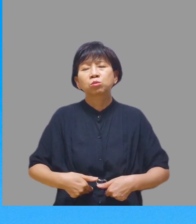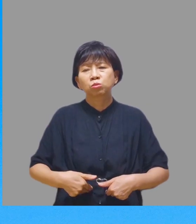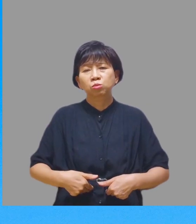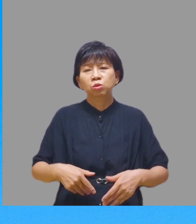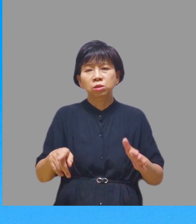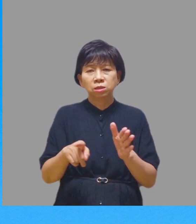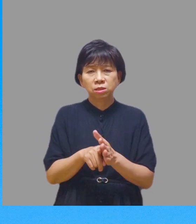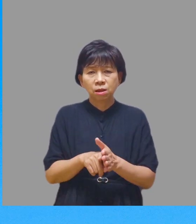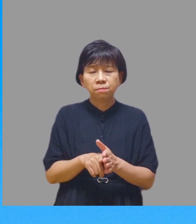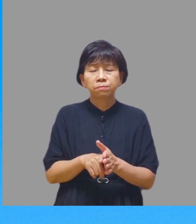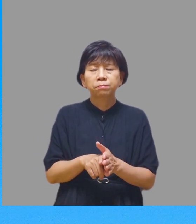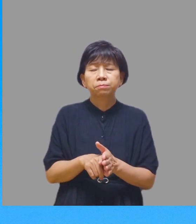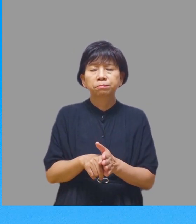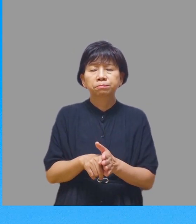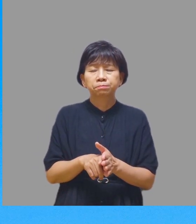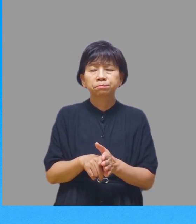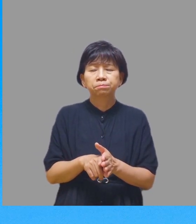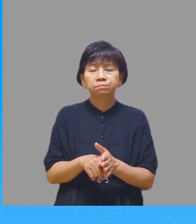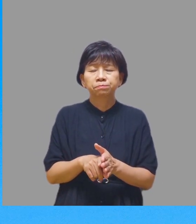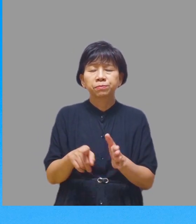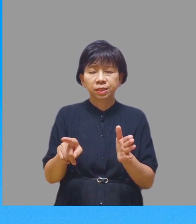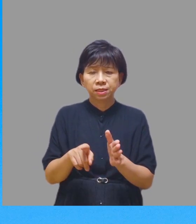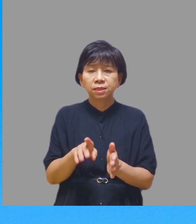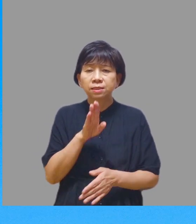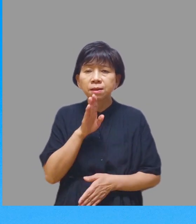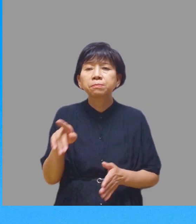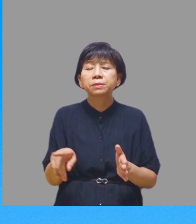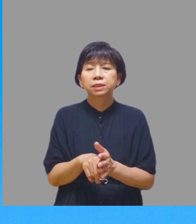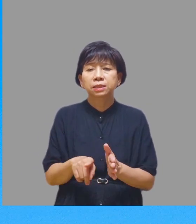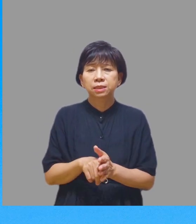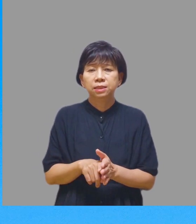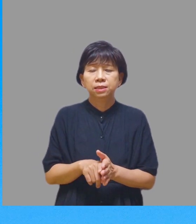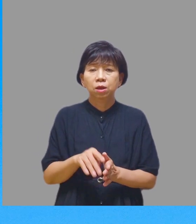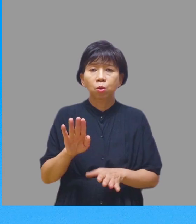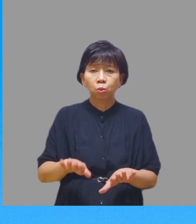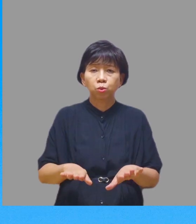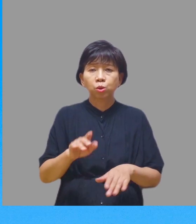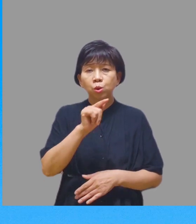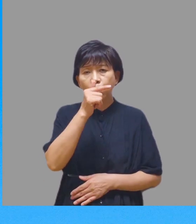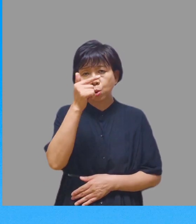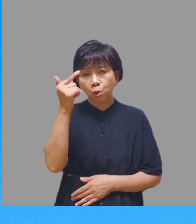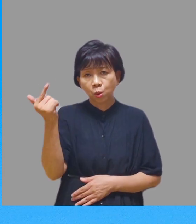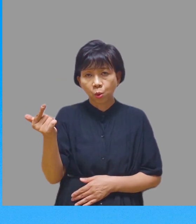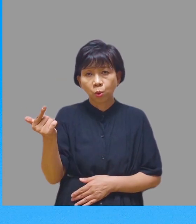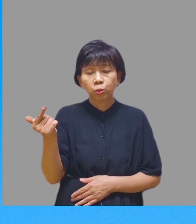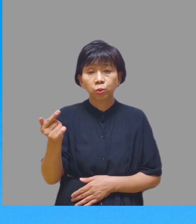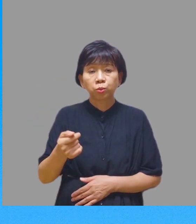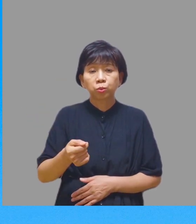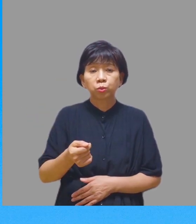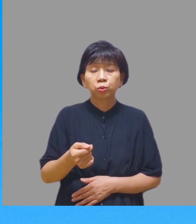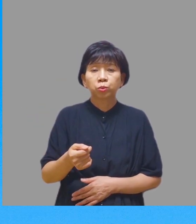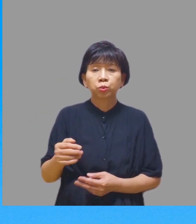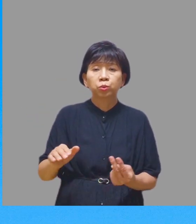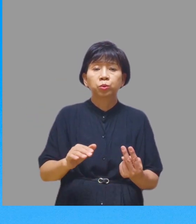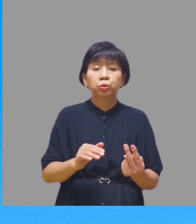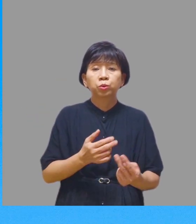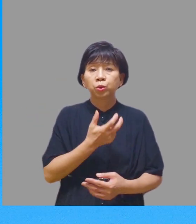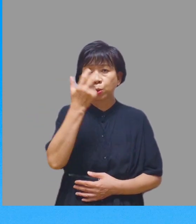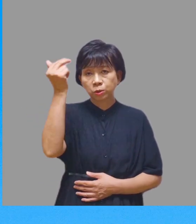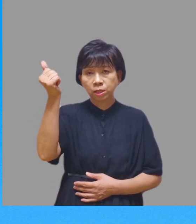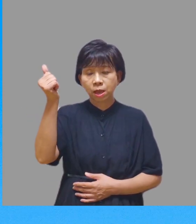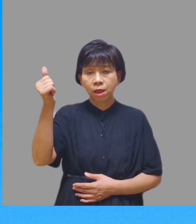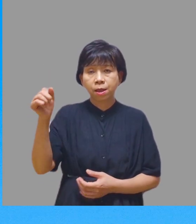신앙의 길입니다. 마침 오늘 오후 예배부터 우리 교회는 요셉 부흥회를 시작합니다. 저기 현수막 큰 거 하나